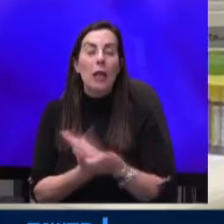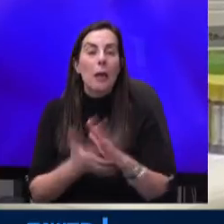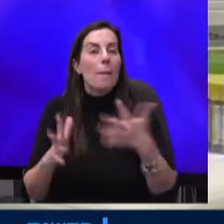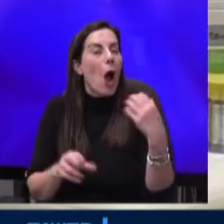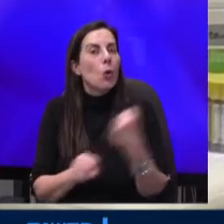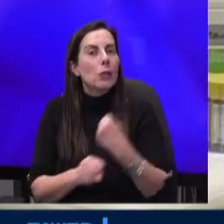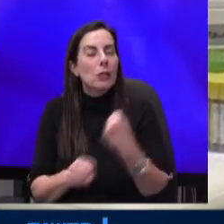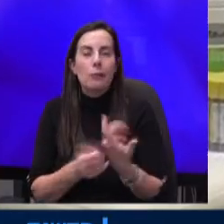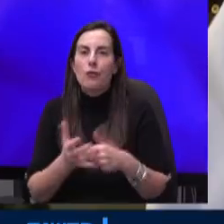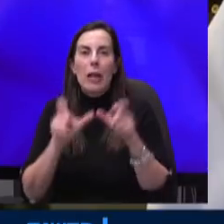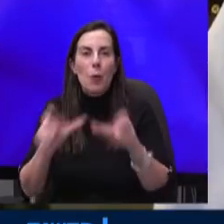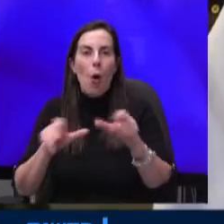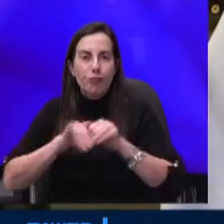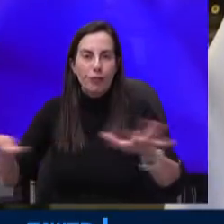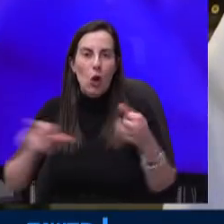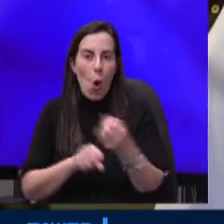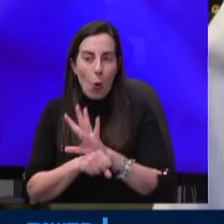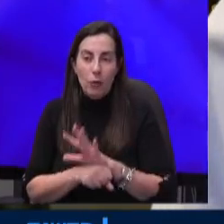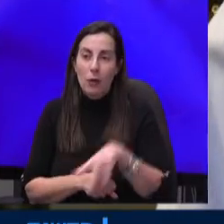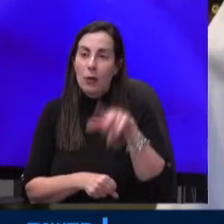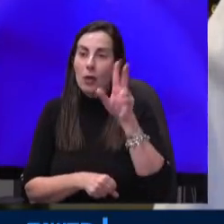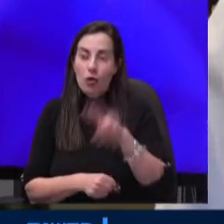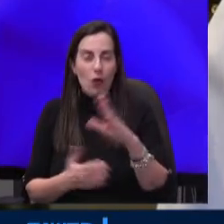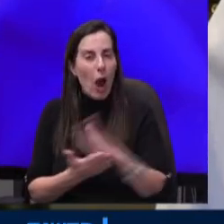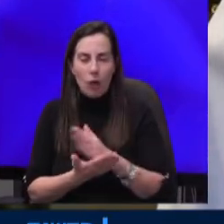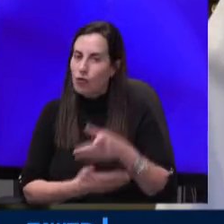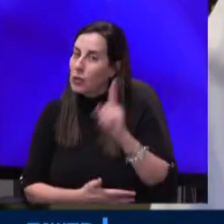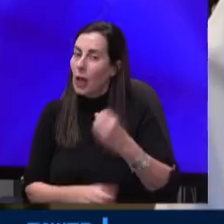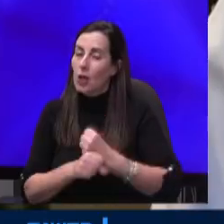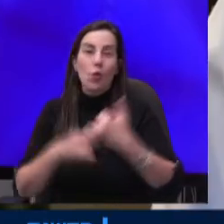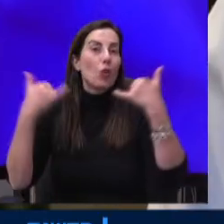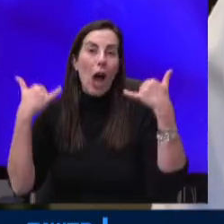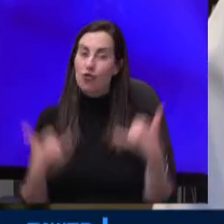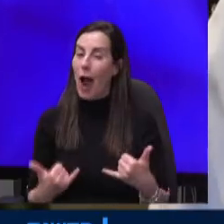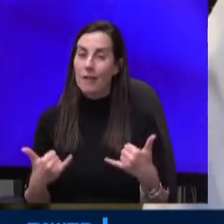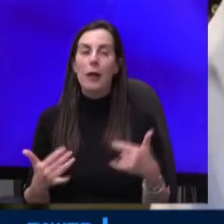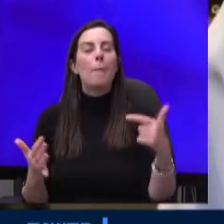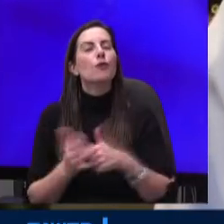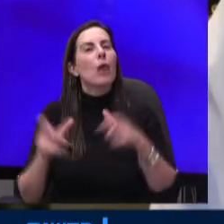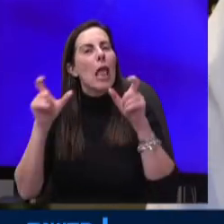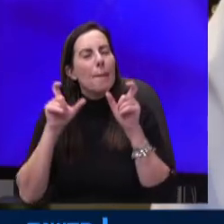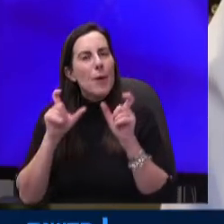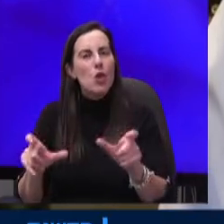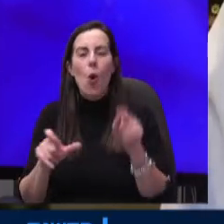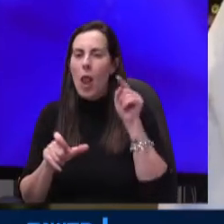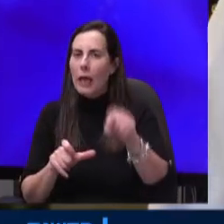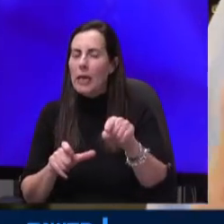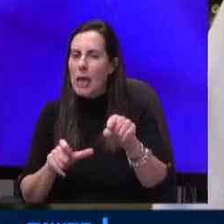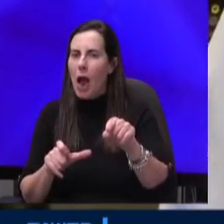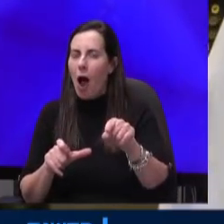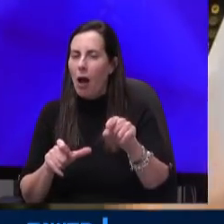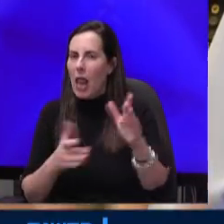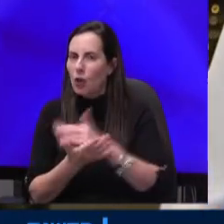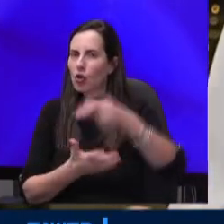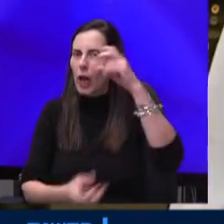ההתפשטות. יש החלטות שצריך לקבל עכשיו כדי למנוע את הצורך להגיע להחלטות פחות נוחות, פחות טובות,